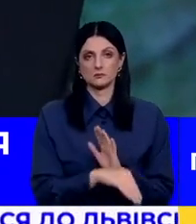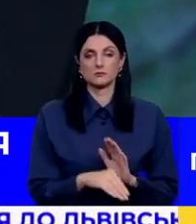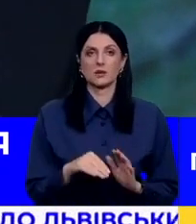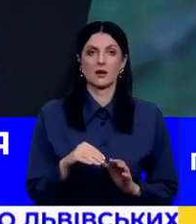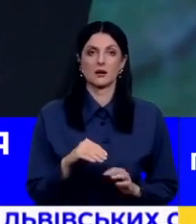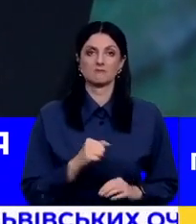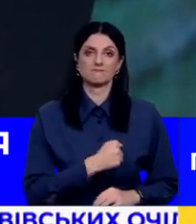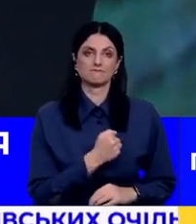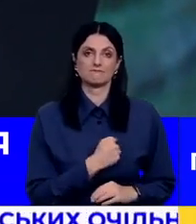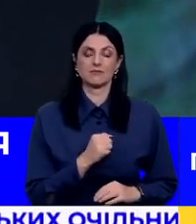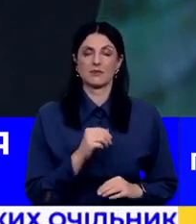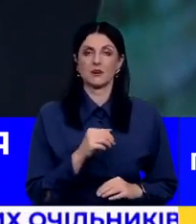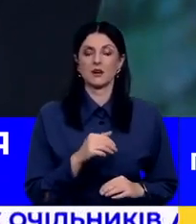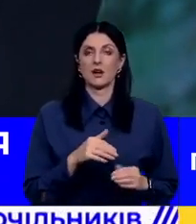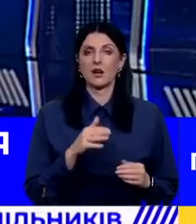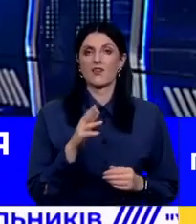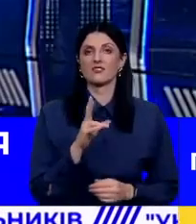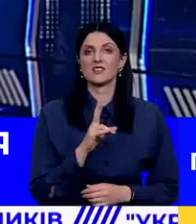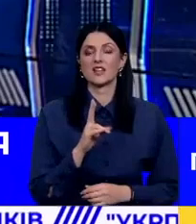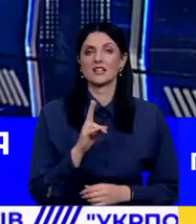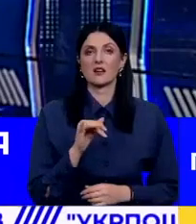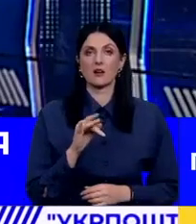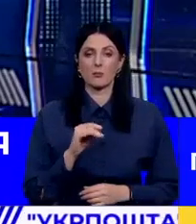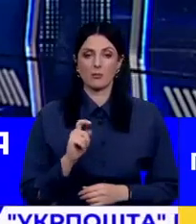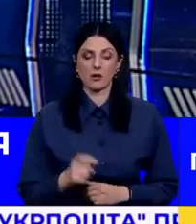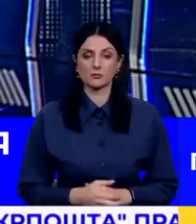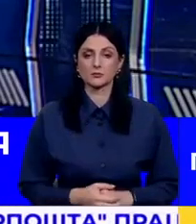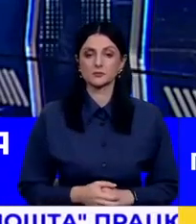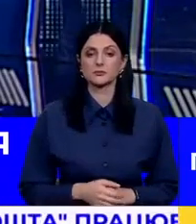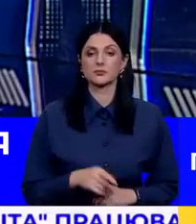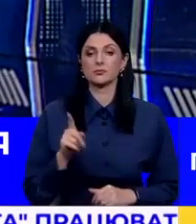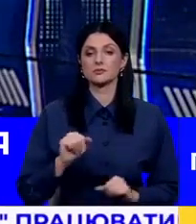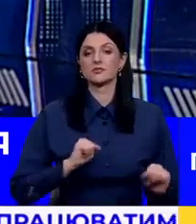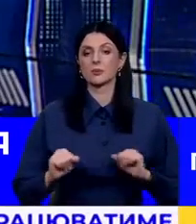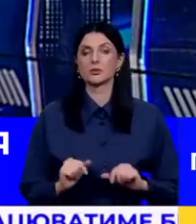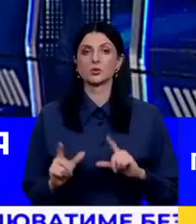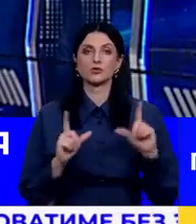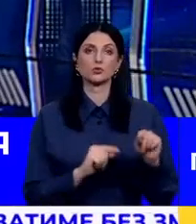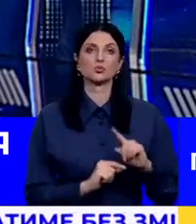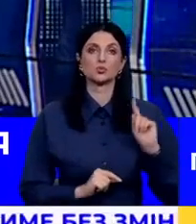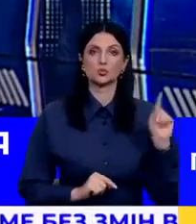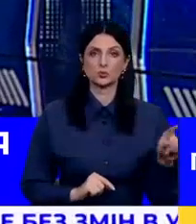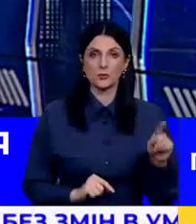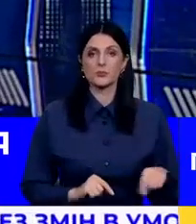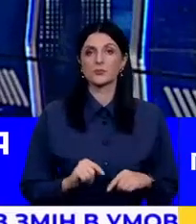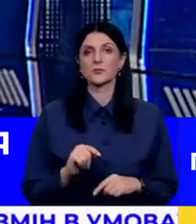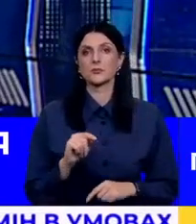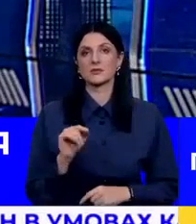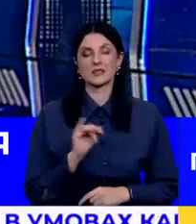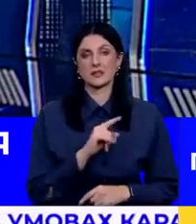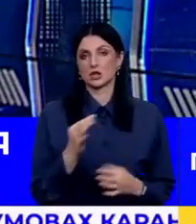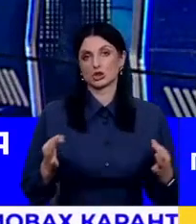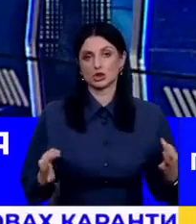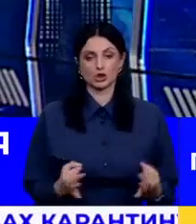Карабах. Ничего не изменится. Они ездили до этого в Сирию, возвращались и в командировочку съездят туда, поработают там миротворцами, и все, ничего не